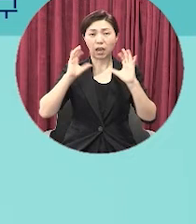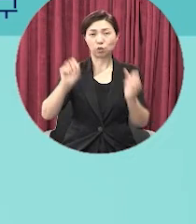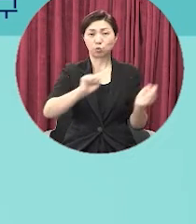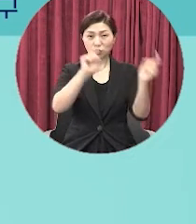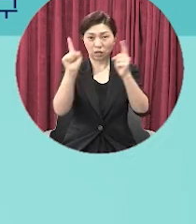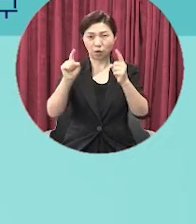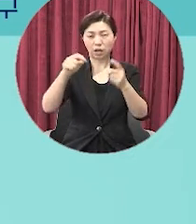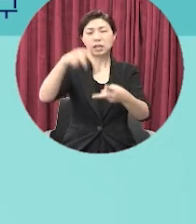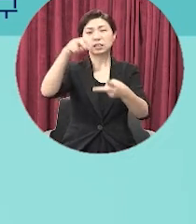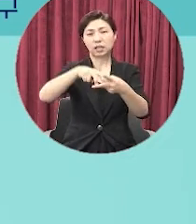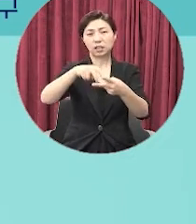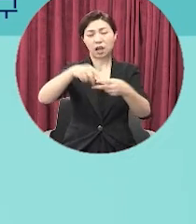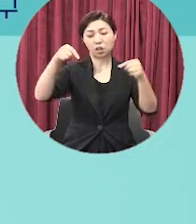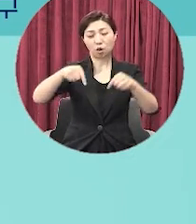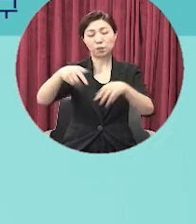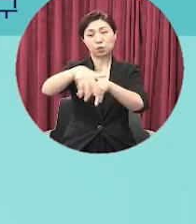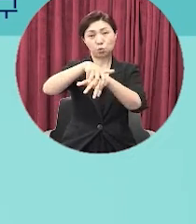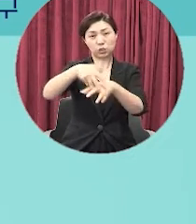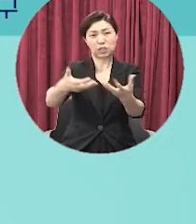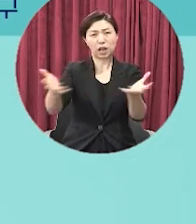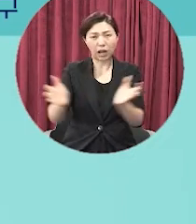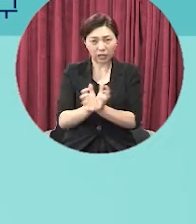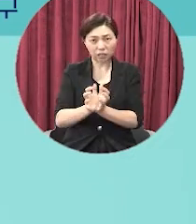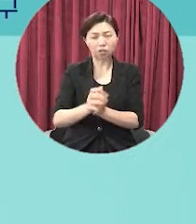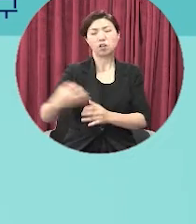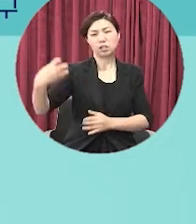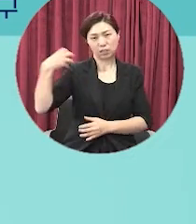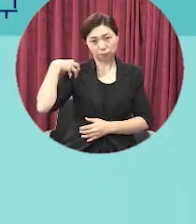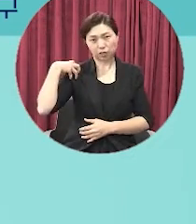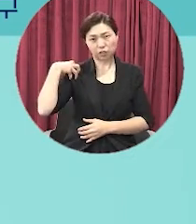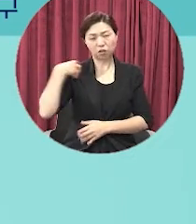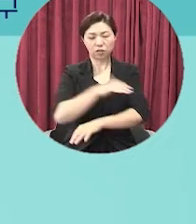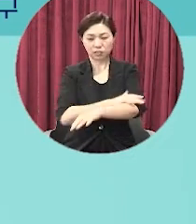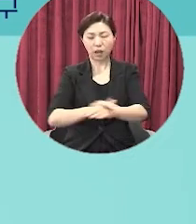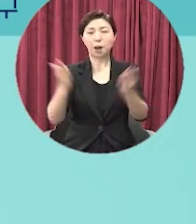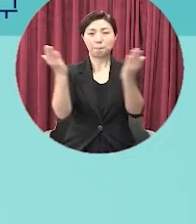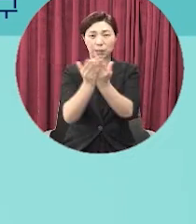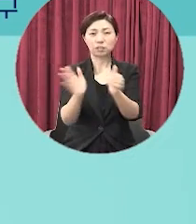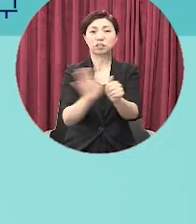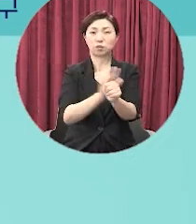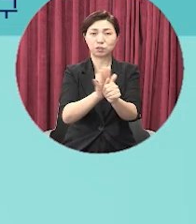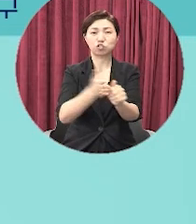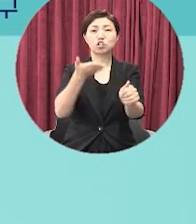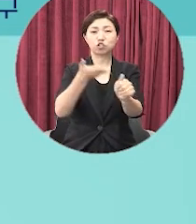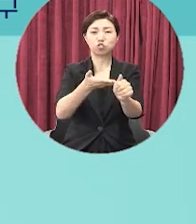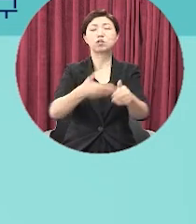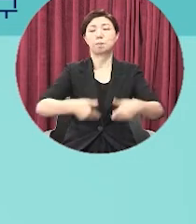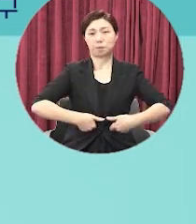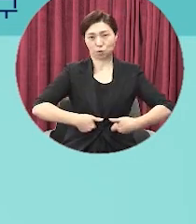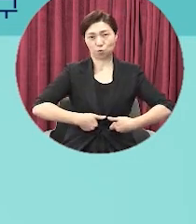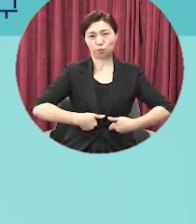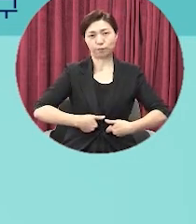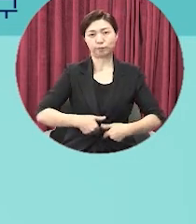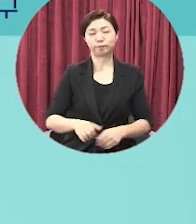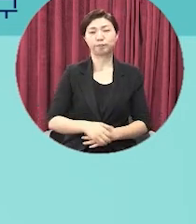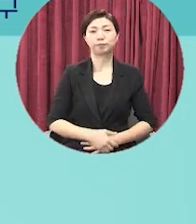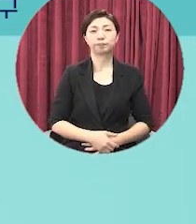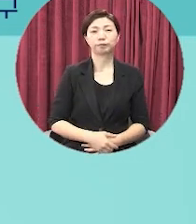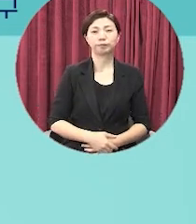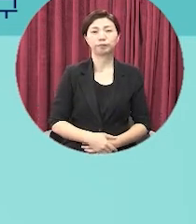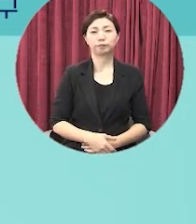차에서 담당하여 살 적절하게 제공할 수 있게끔 보아 주는 것이 필요하겠다 라고 이야기 드릴 수